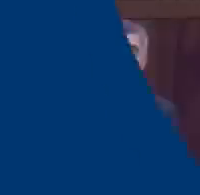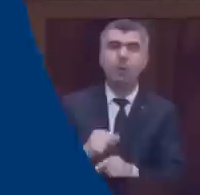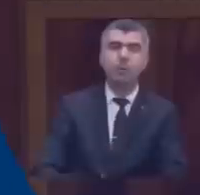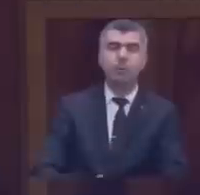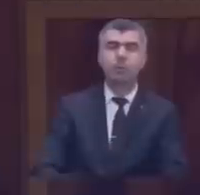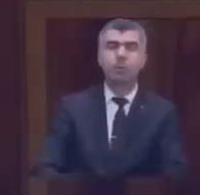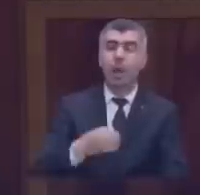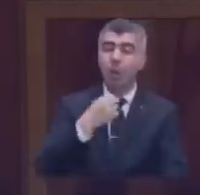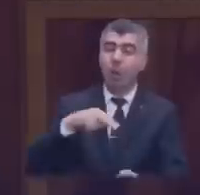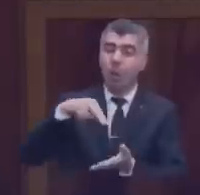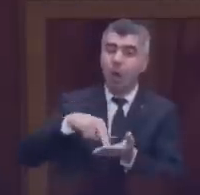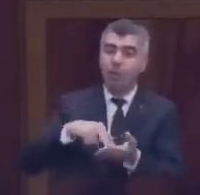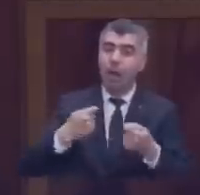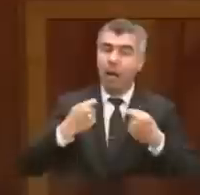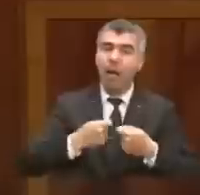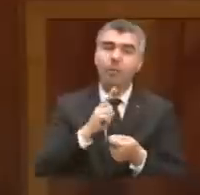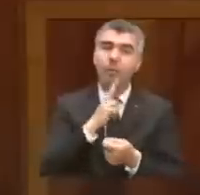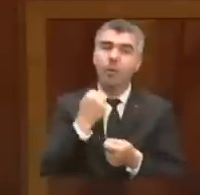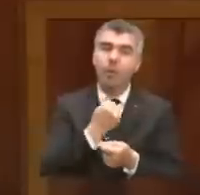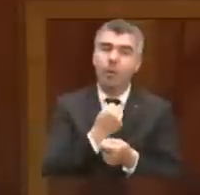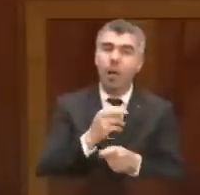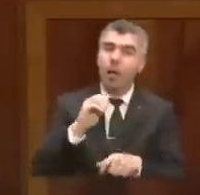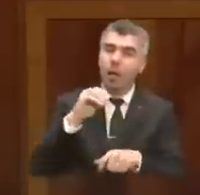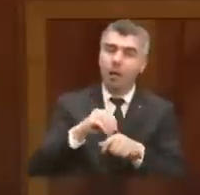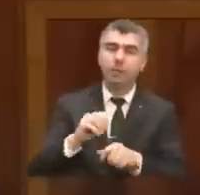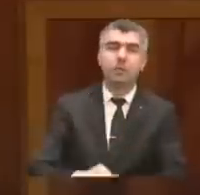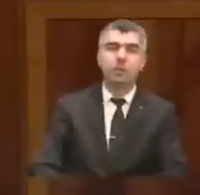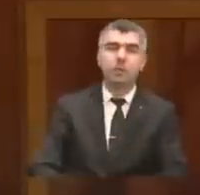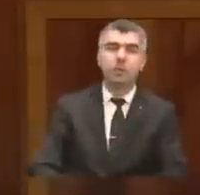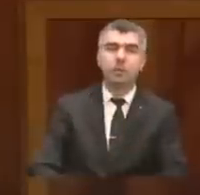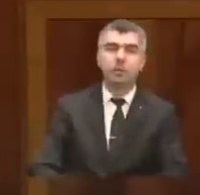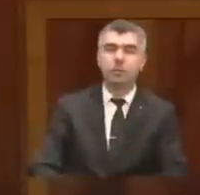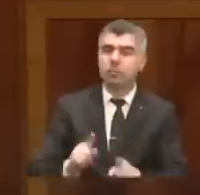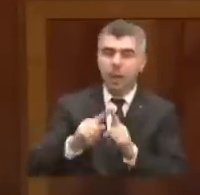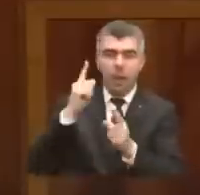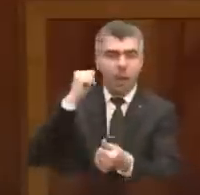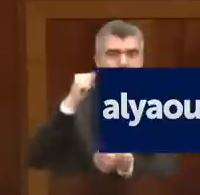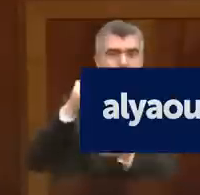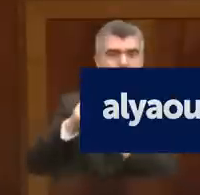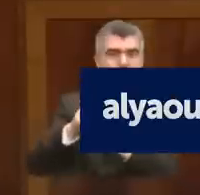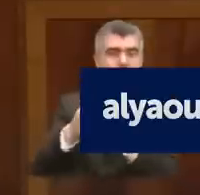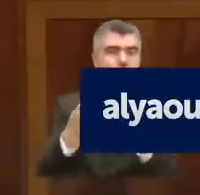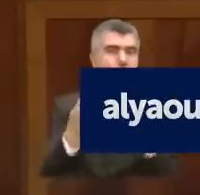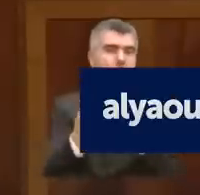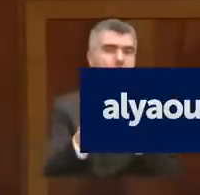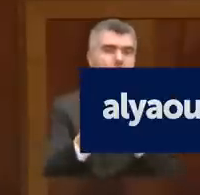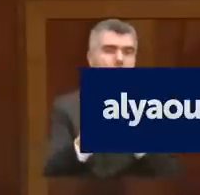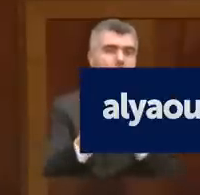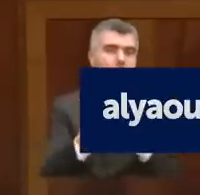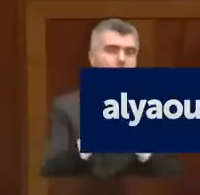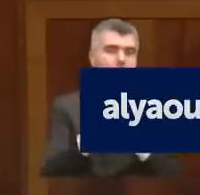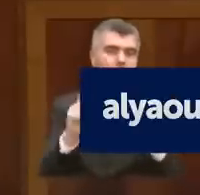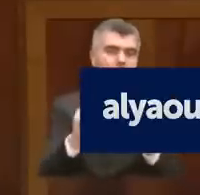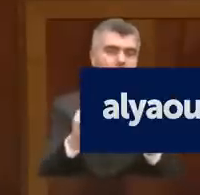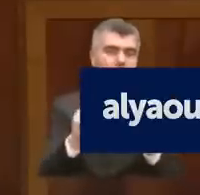وانا كنوقف قدامكم سيد رئيس الحكومه المحترم مره اخرى، كيحضرني واحد المثل المغربي دارج كيقول